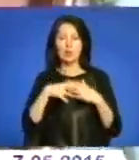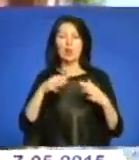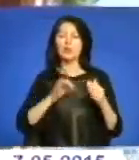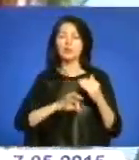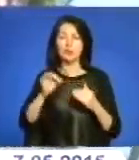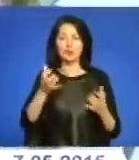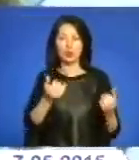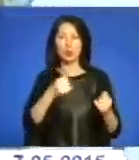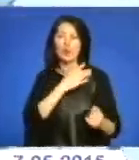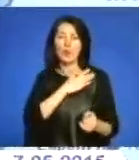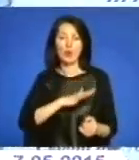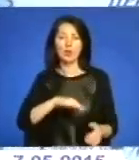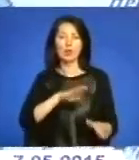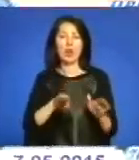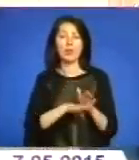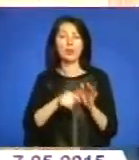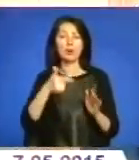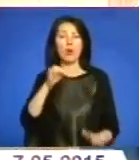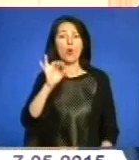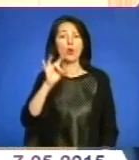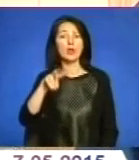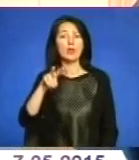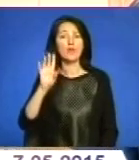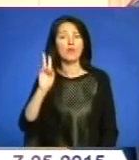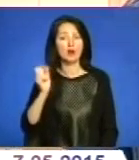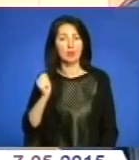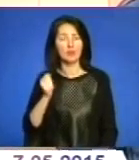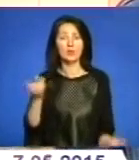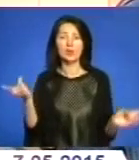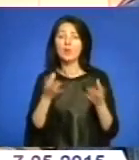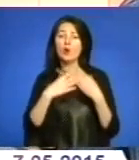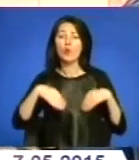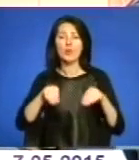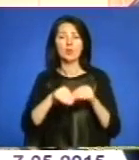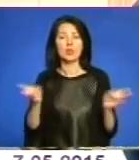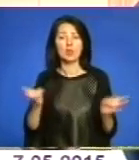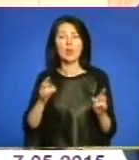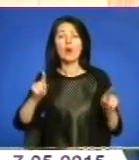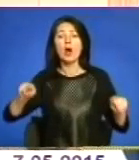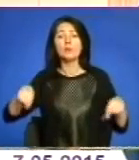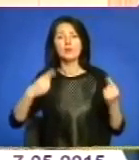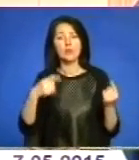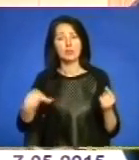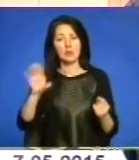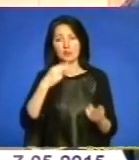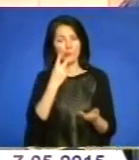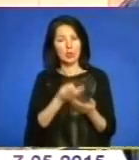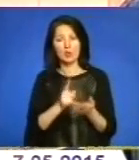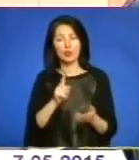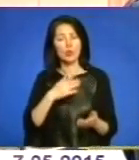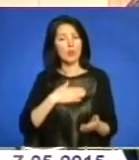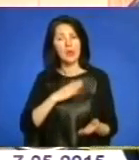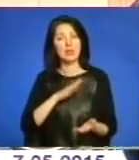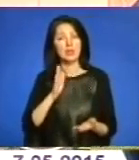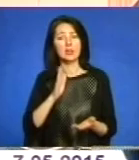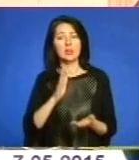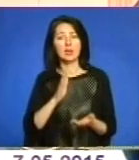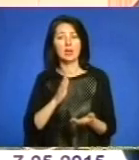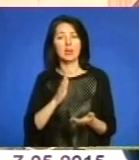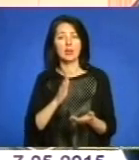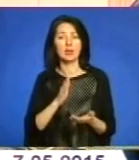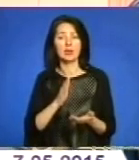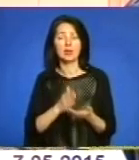отримав поранення під Горлівкою. Нам треба об'єднуватися, треба повставати всім, показувати, що ми не є рівно